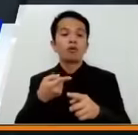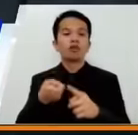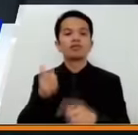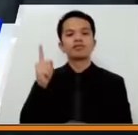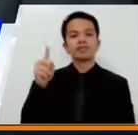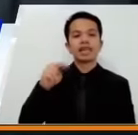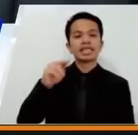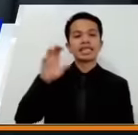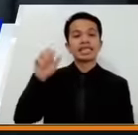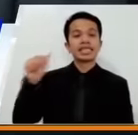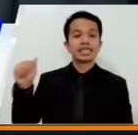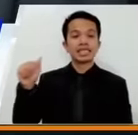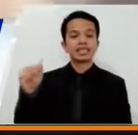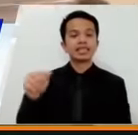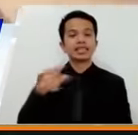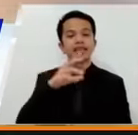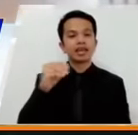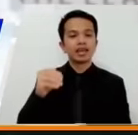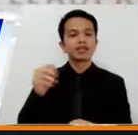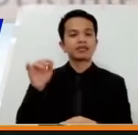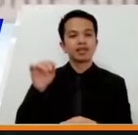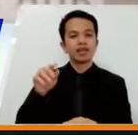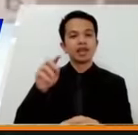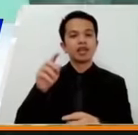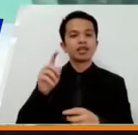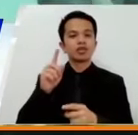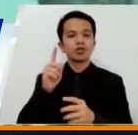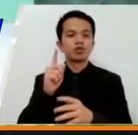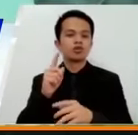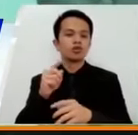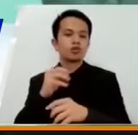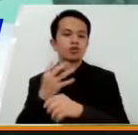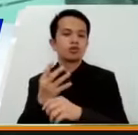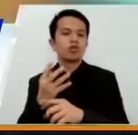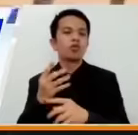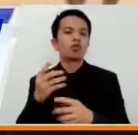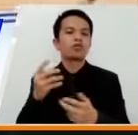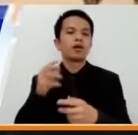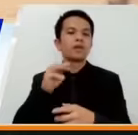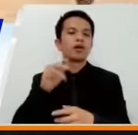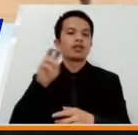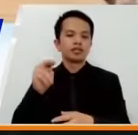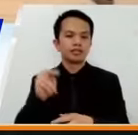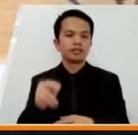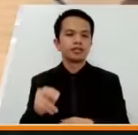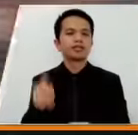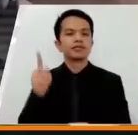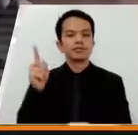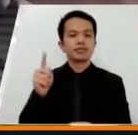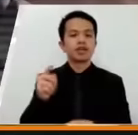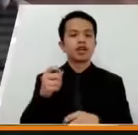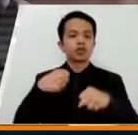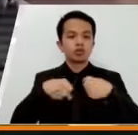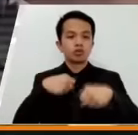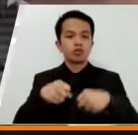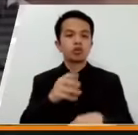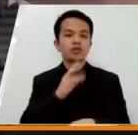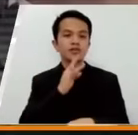anchor at 24 oras game changer host na si Martin Javier, sports commentator na